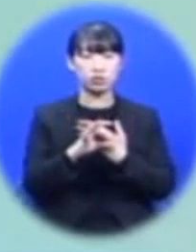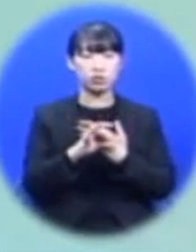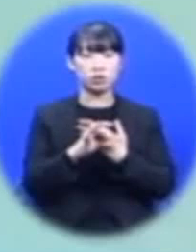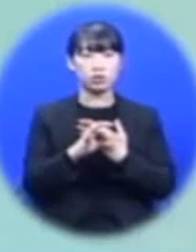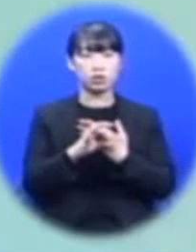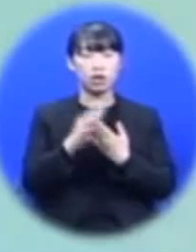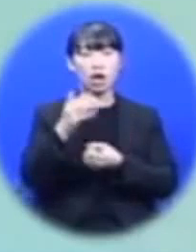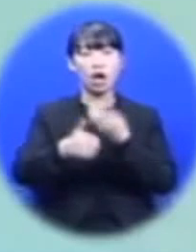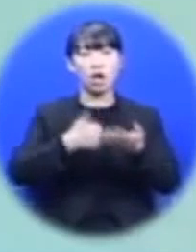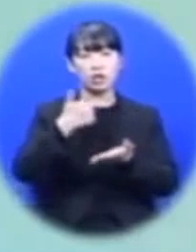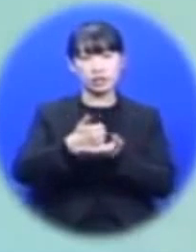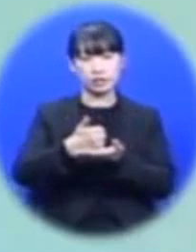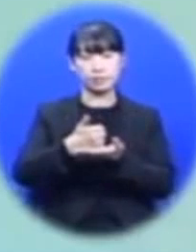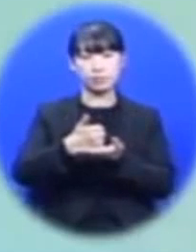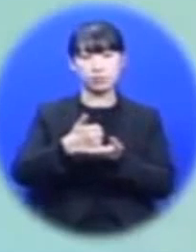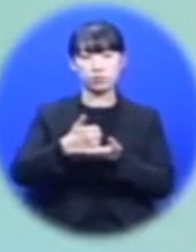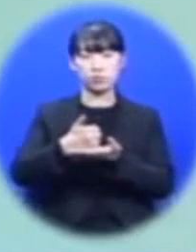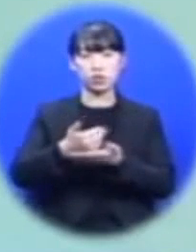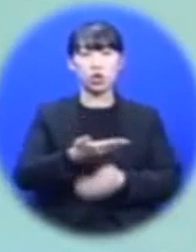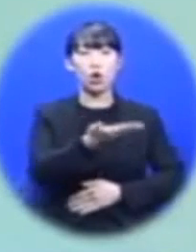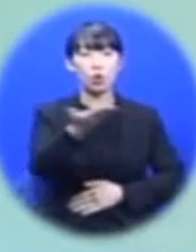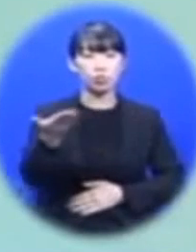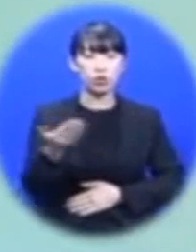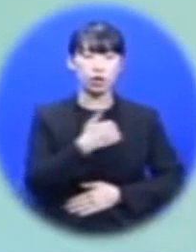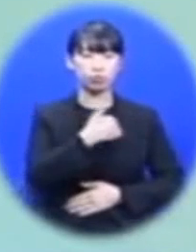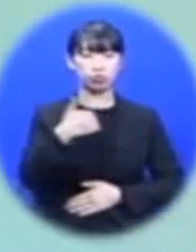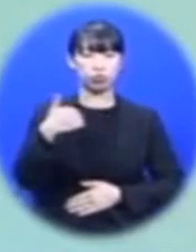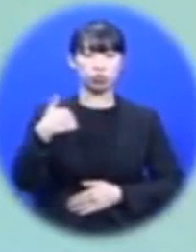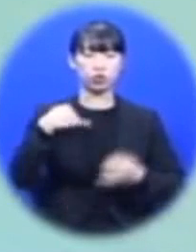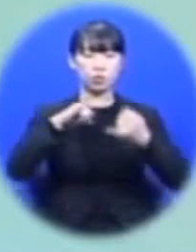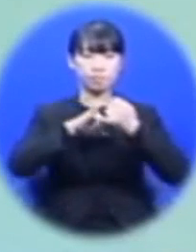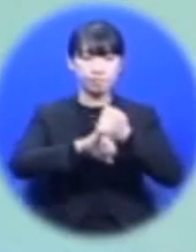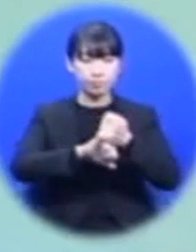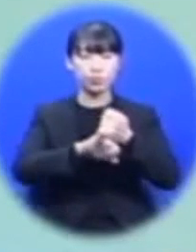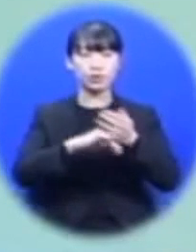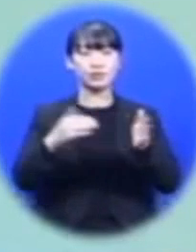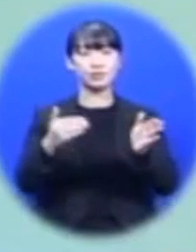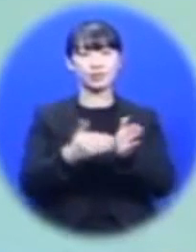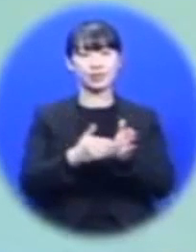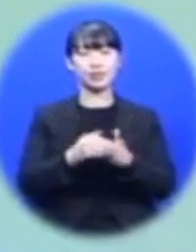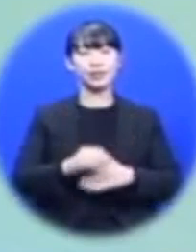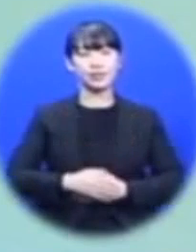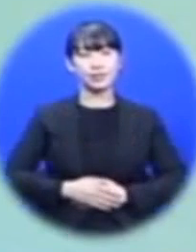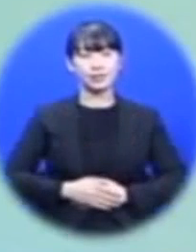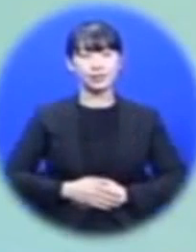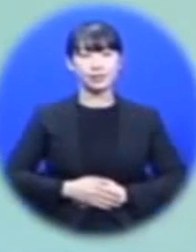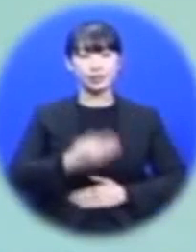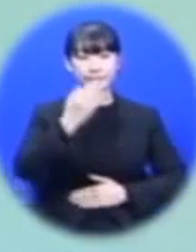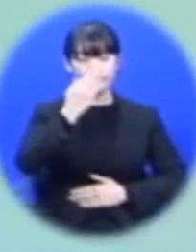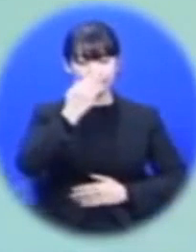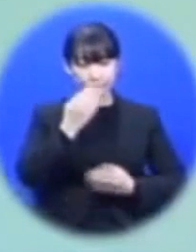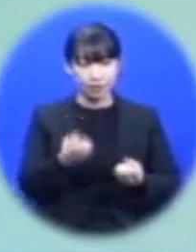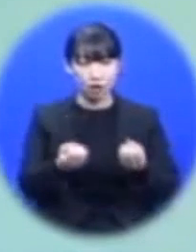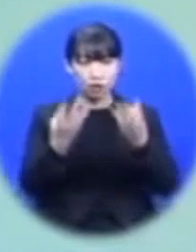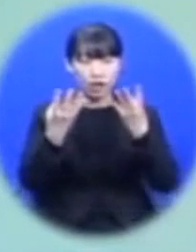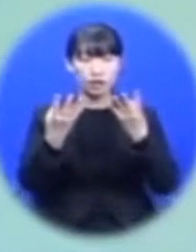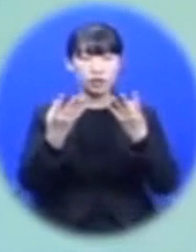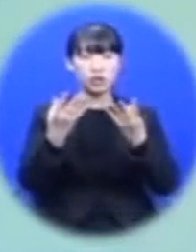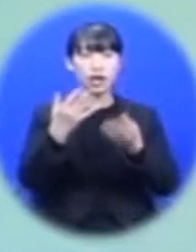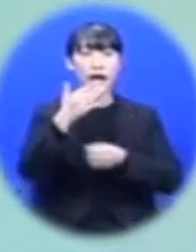여러분에게 반드시 풍성하게 해 주신다고 하셨습니다 성찬은 주님과